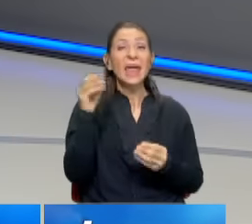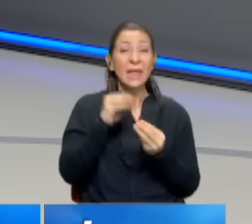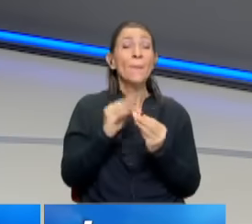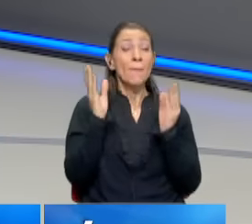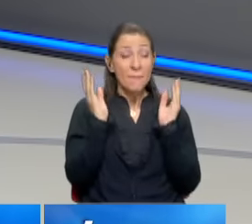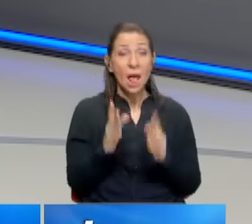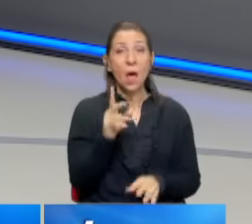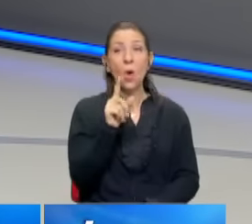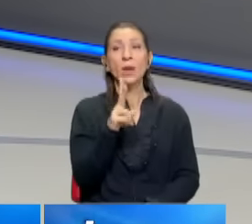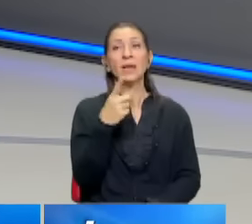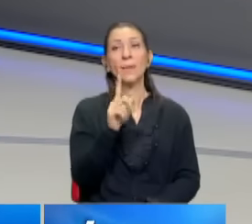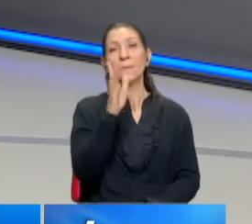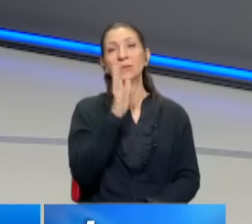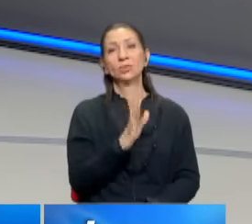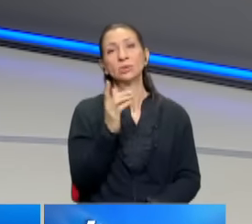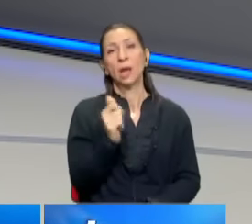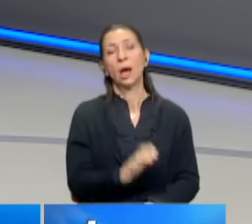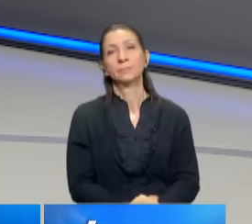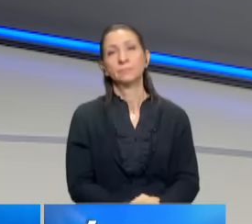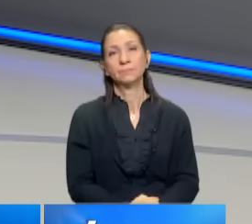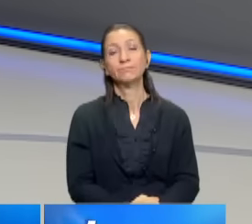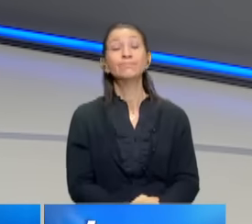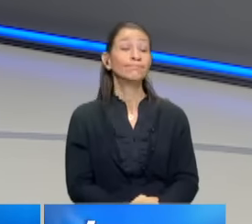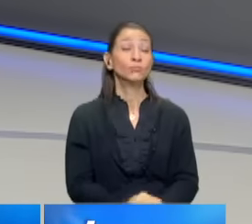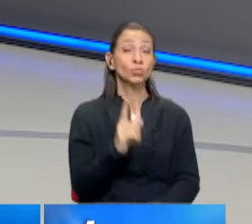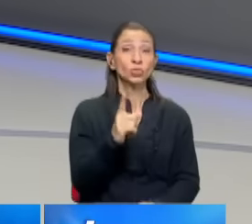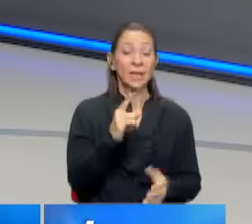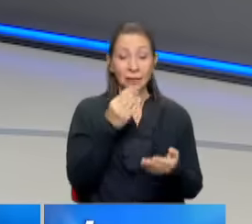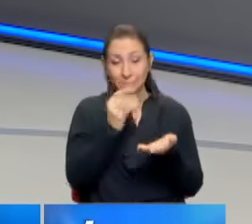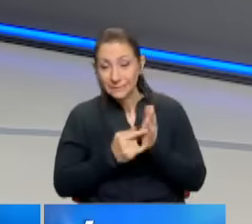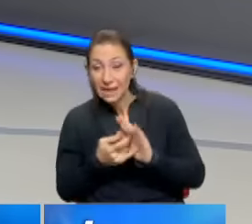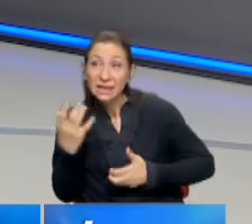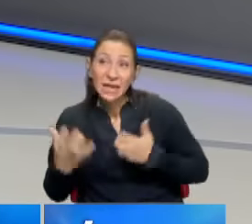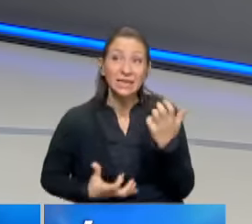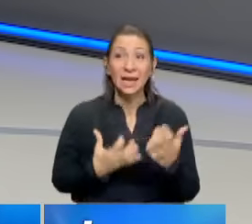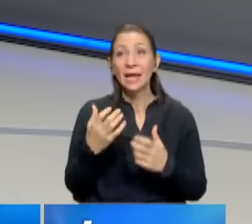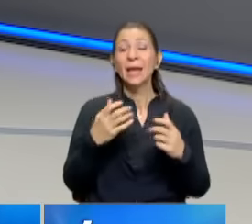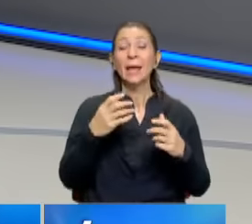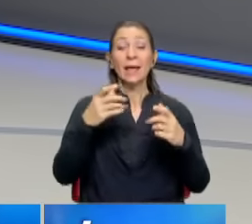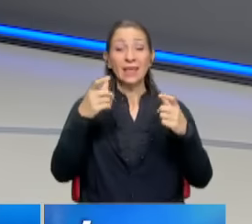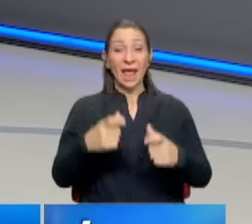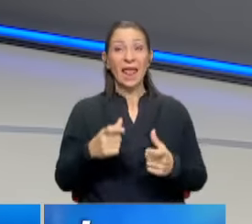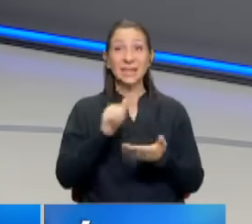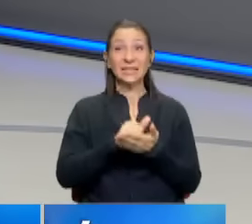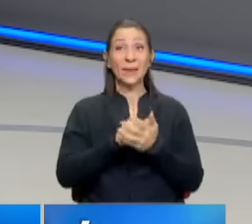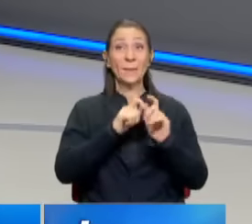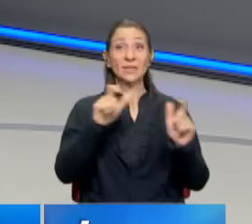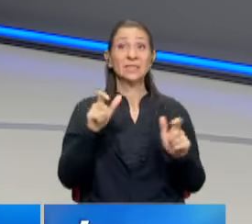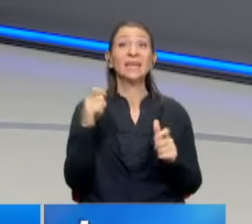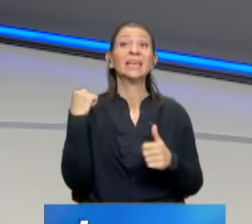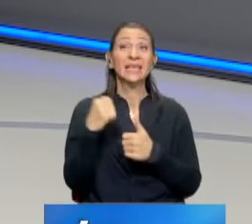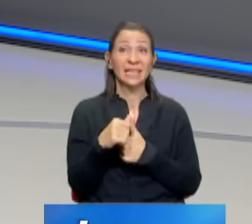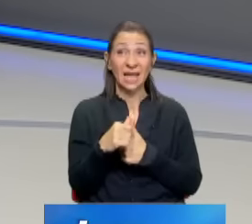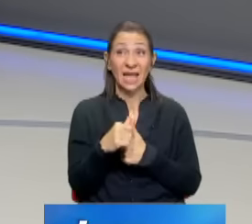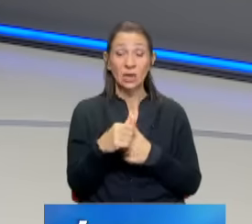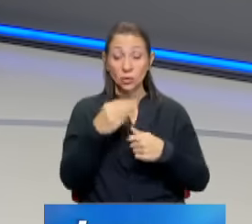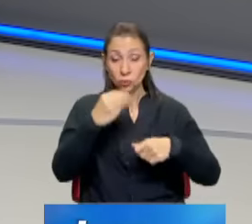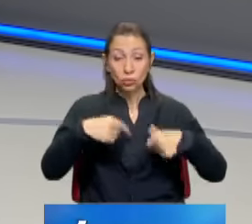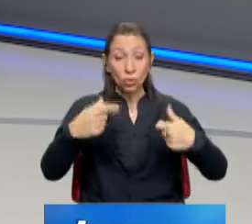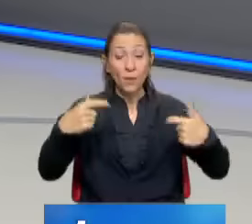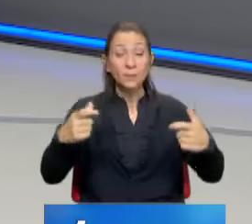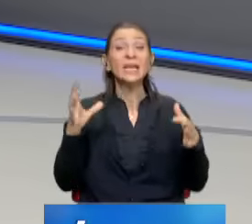rağmen 12.500 lira. Bu da geçim mücadelesiydi. Yerel gazete manşetlerinde de yine